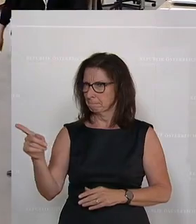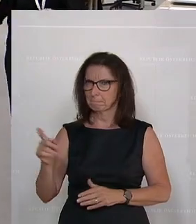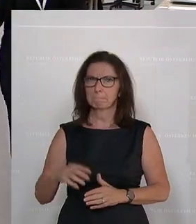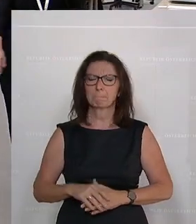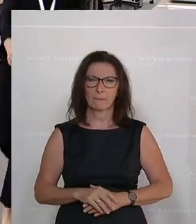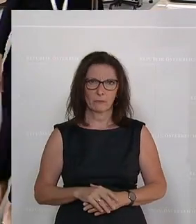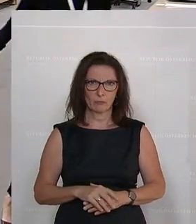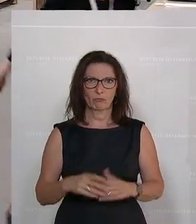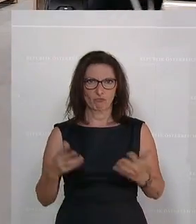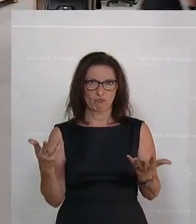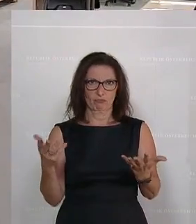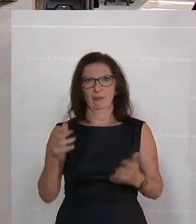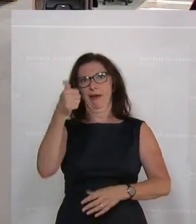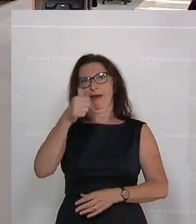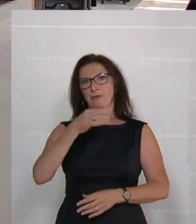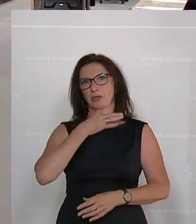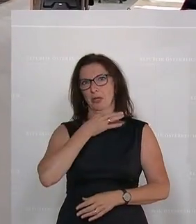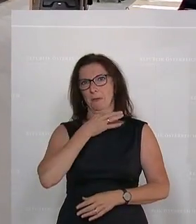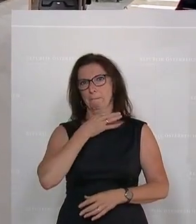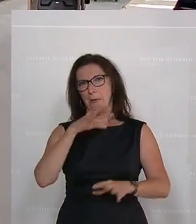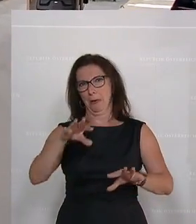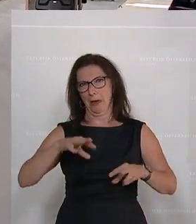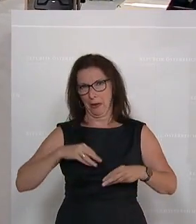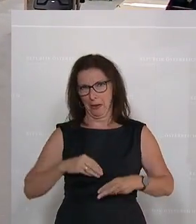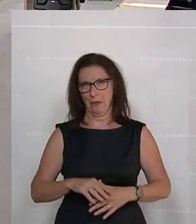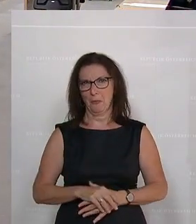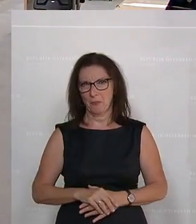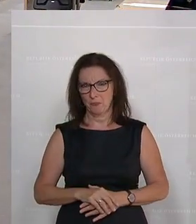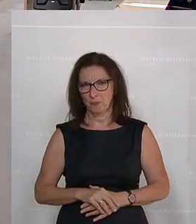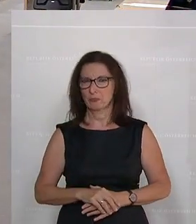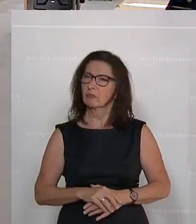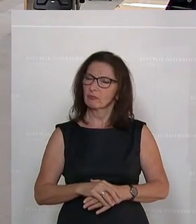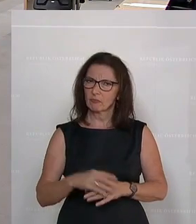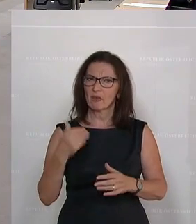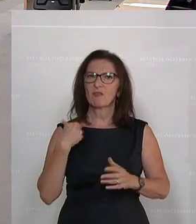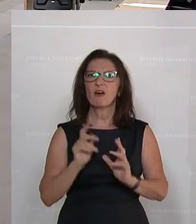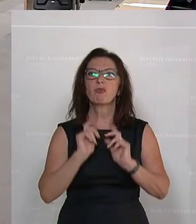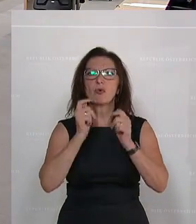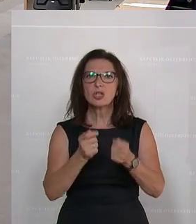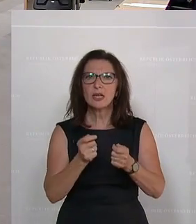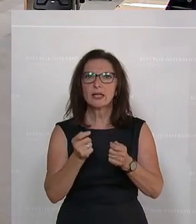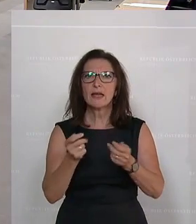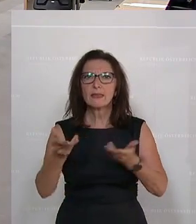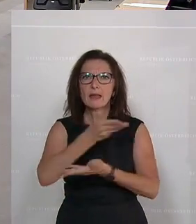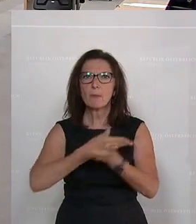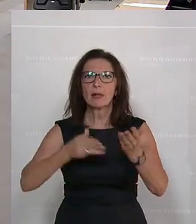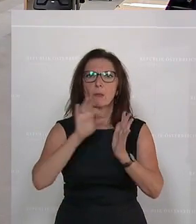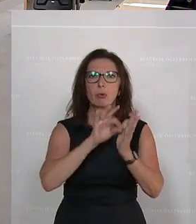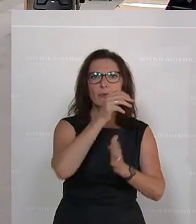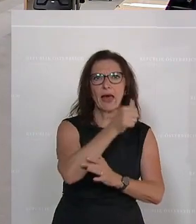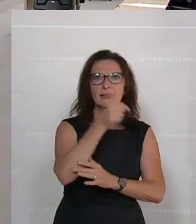jetzt einstimmig angenommen es ist vorgeschlagen die debatte über punkt 1 und 2 der